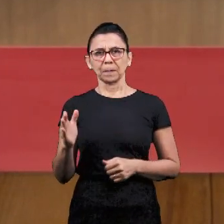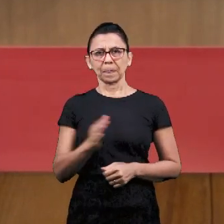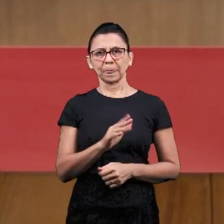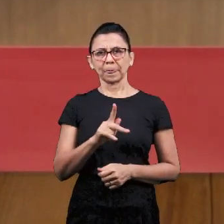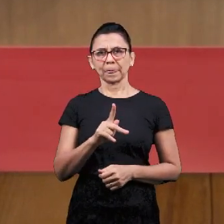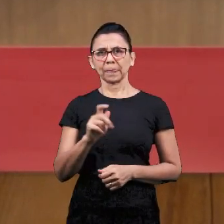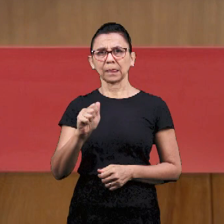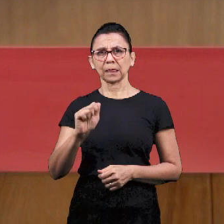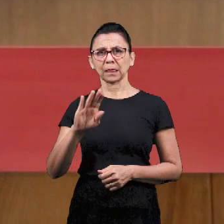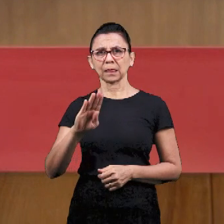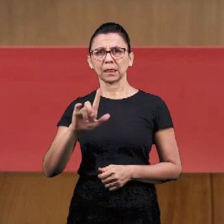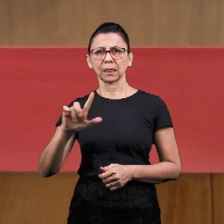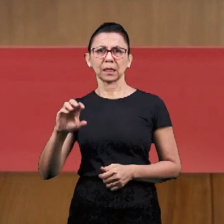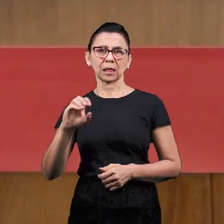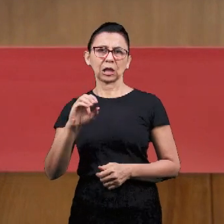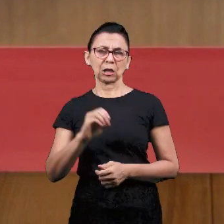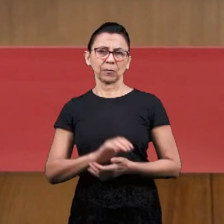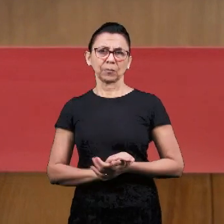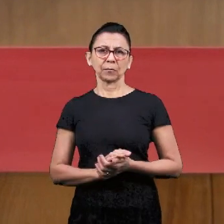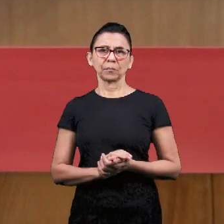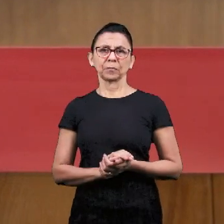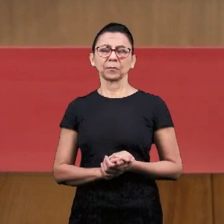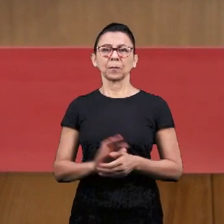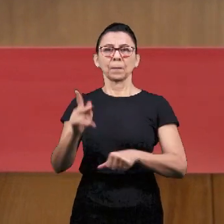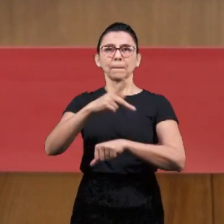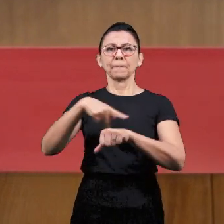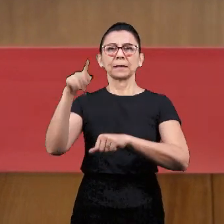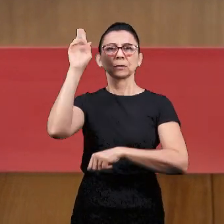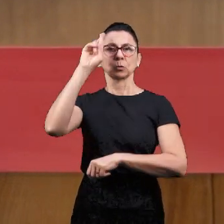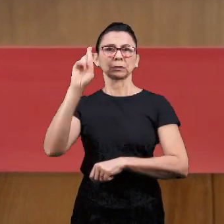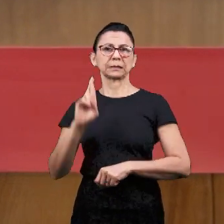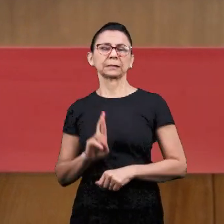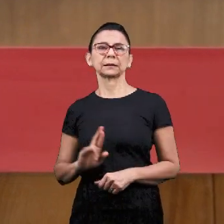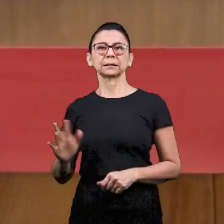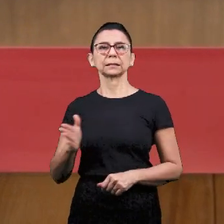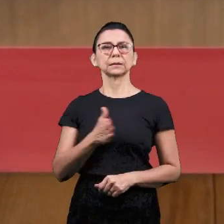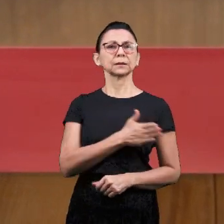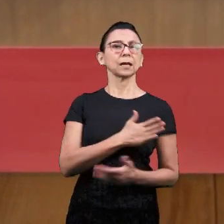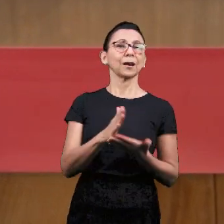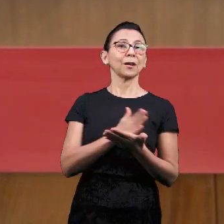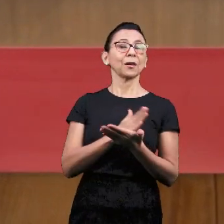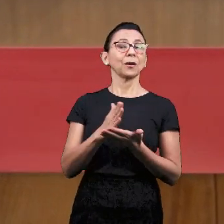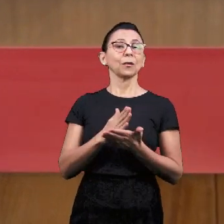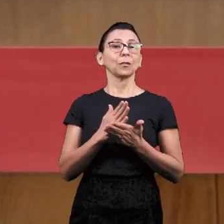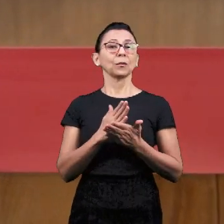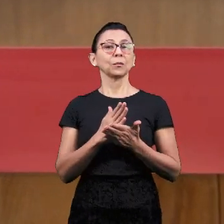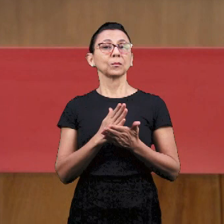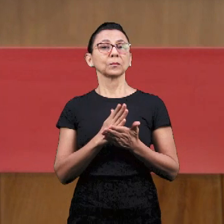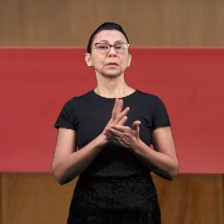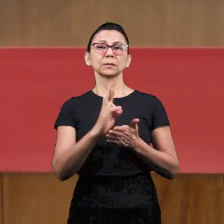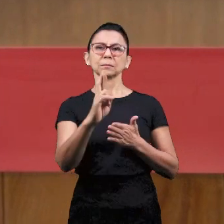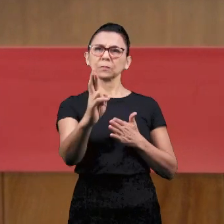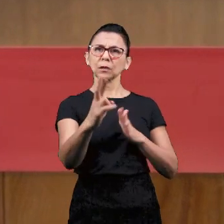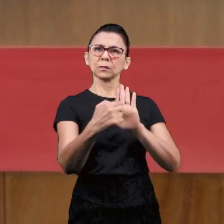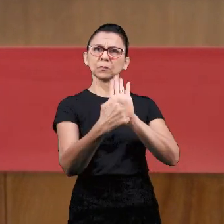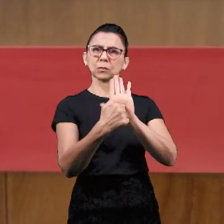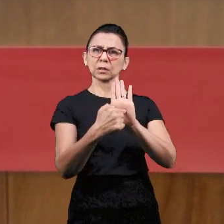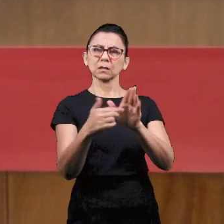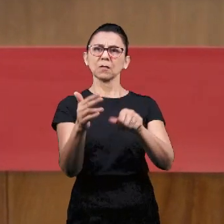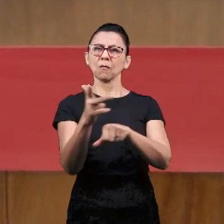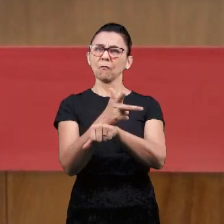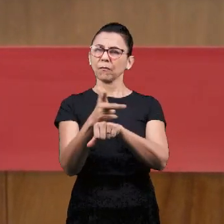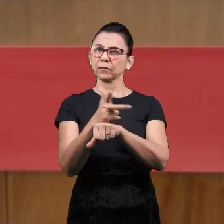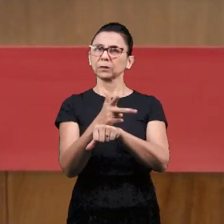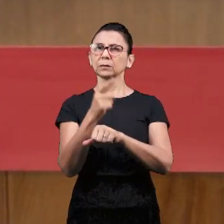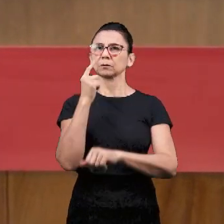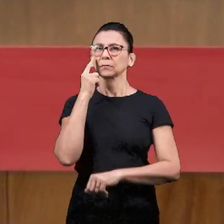en Biélorussie. Mais aujourd'hui, nous allons présenter quelques réponses à travers de quelques vidéos que nous allons placer